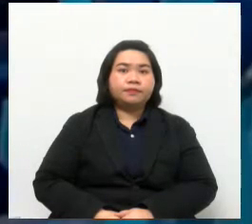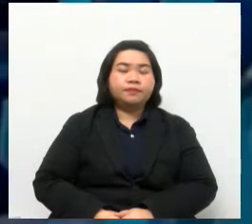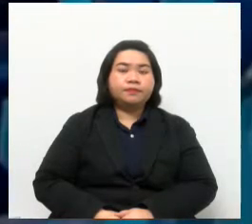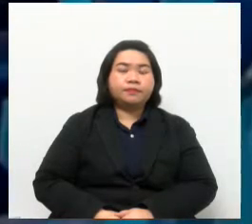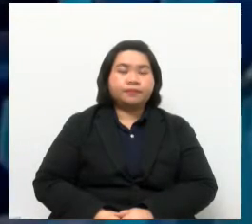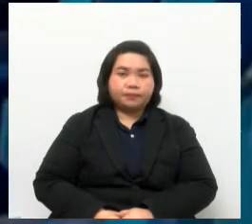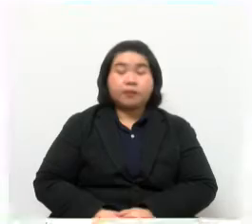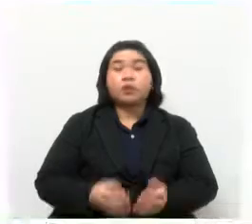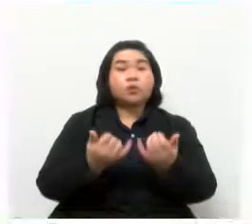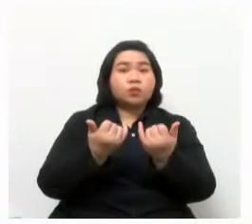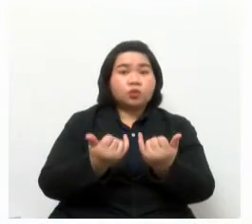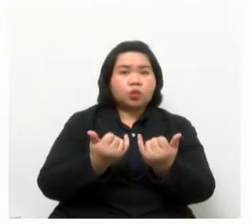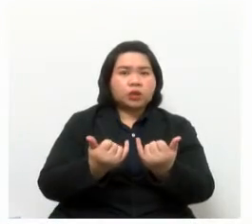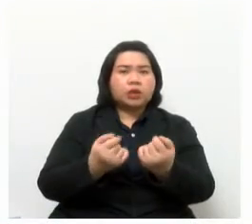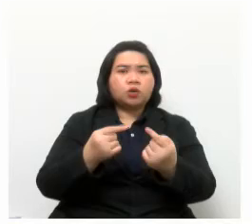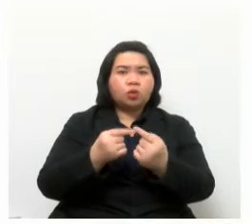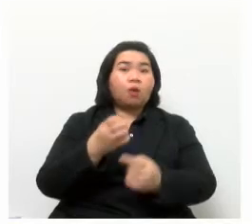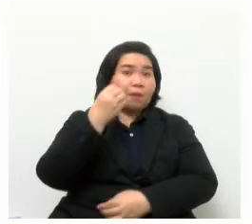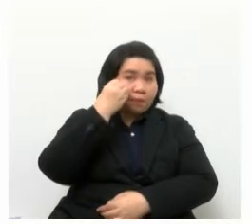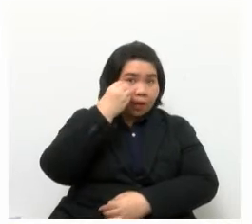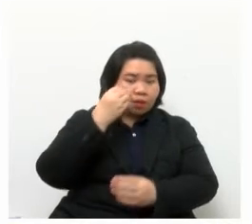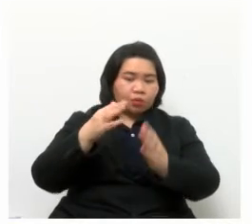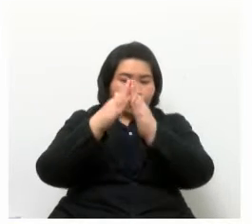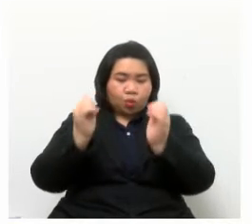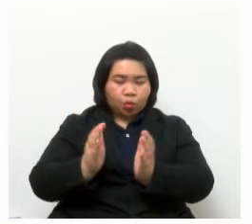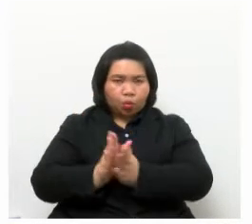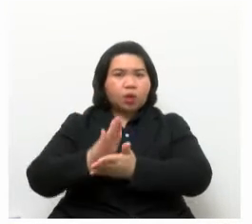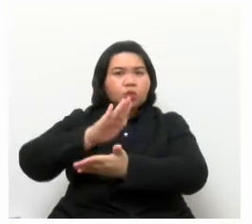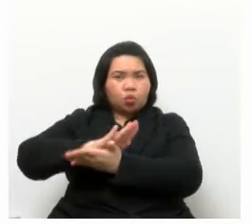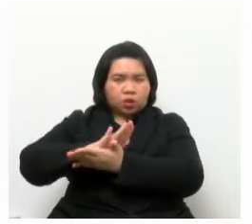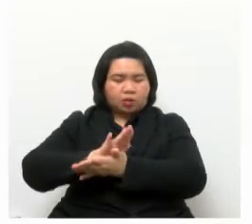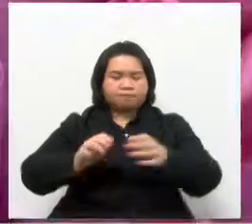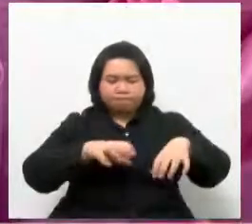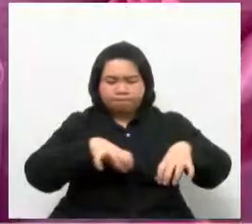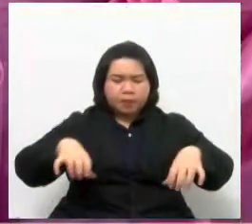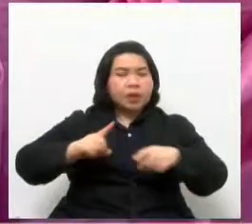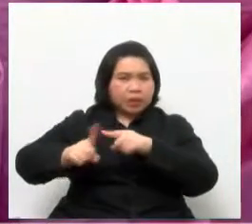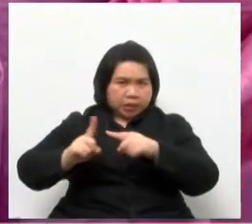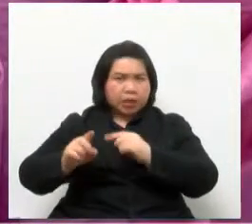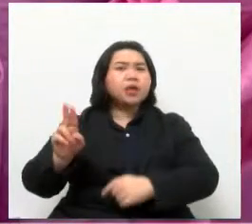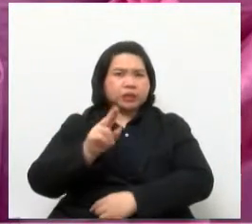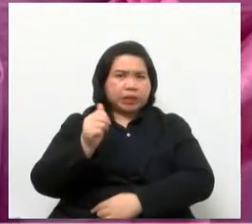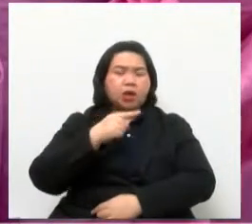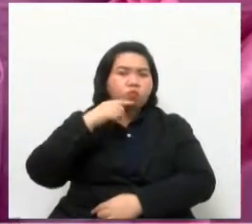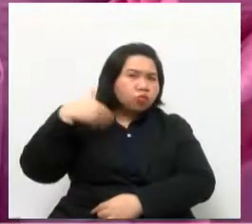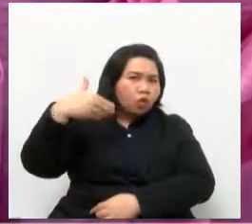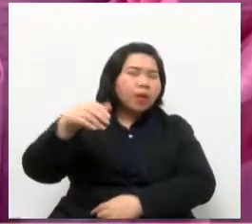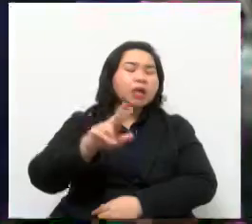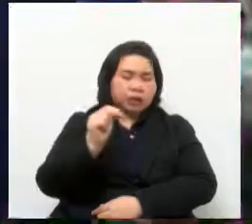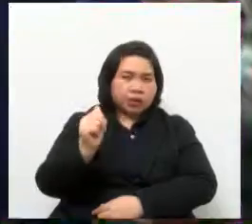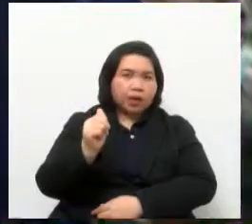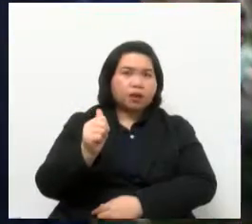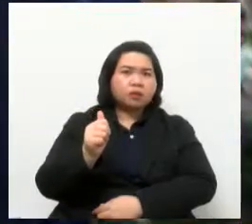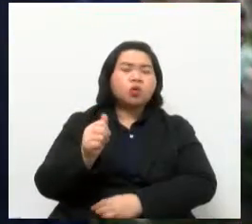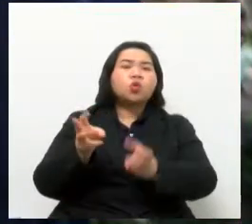ท้ายนี้หลักบวรก็ยังคงเป็นนามธรรมที่เข้ากับทุกยุคทุกสมัยสามารถนำมาปรับใช้